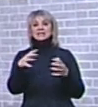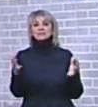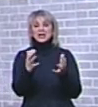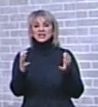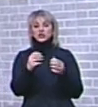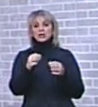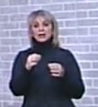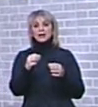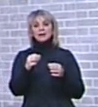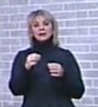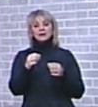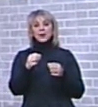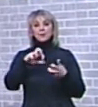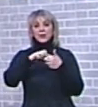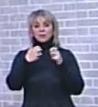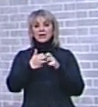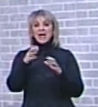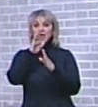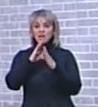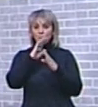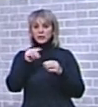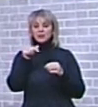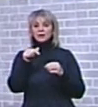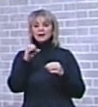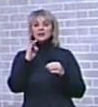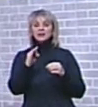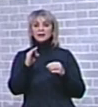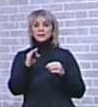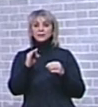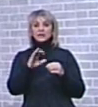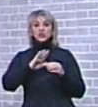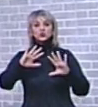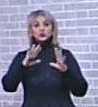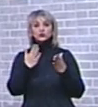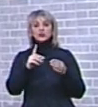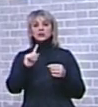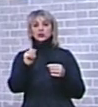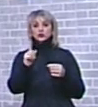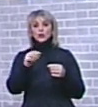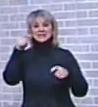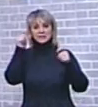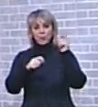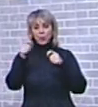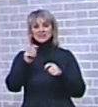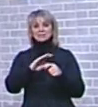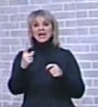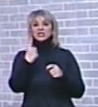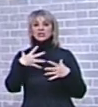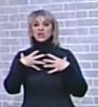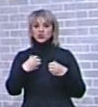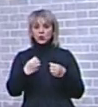сбережения, проблемами экологии. И не случайно, что симпозиум «Единое